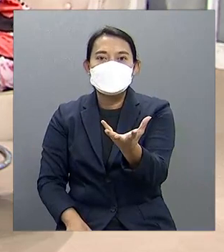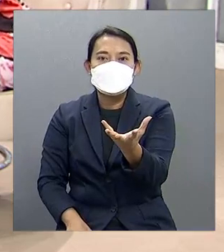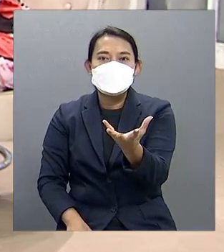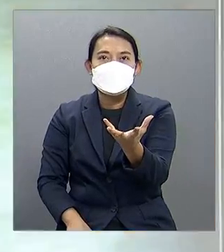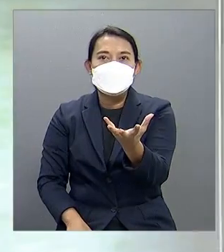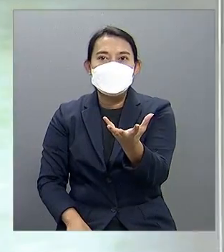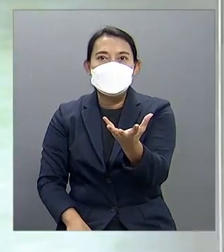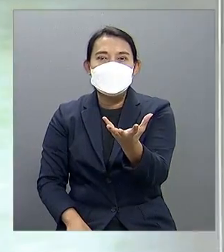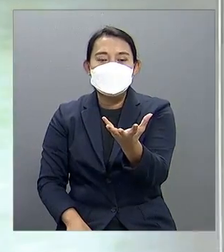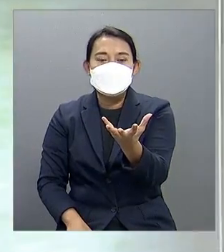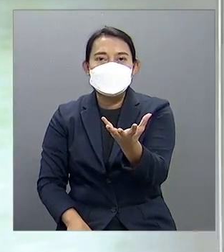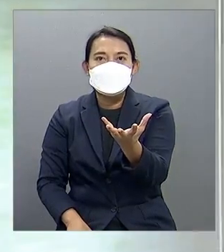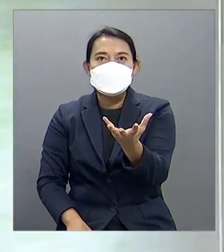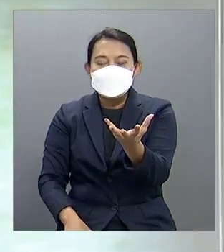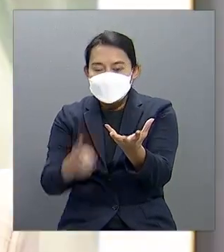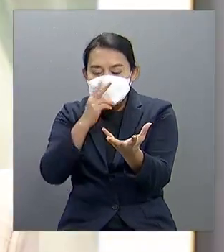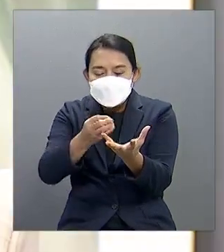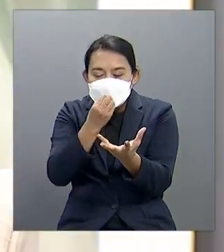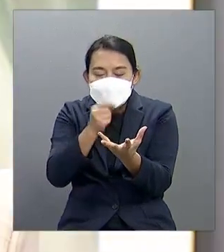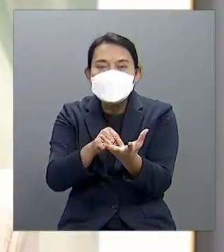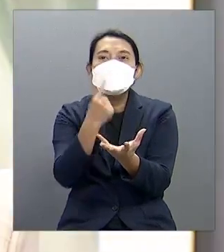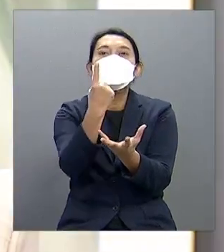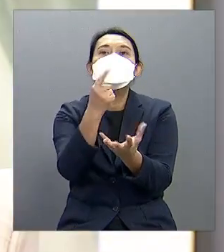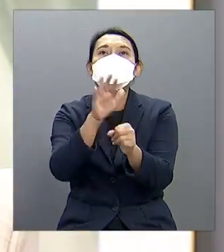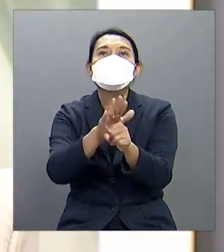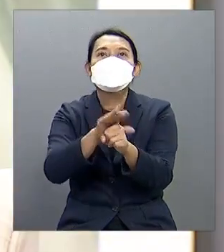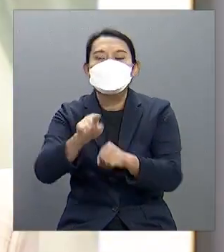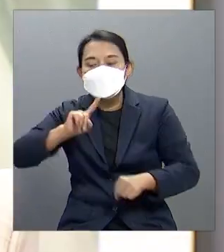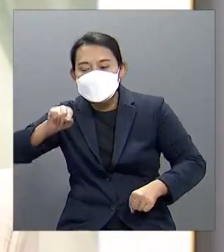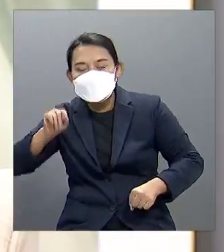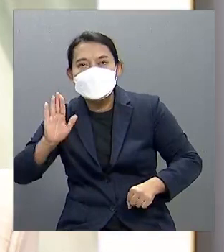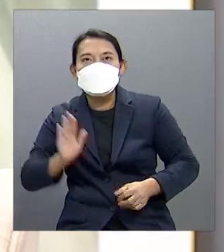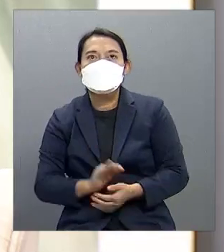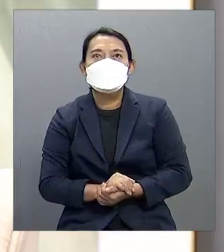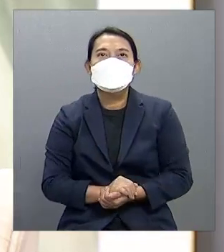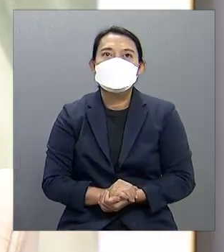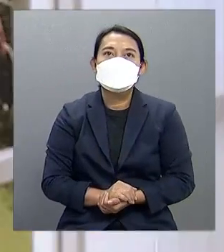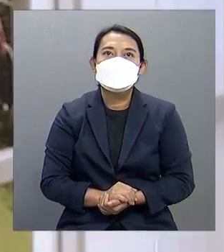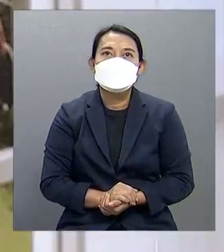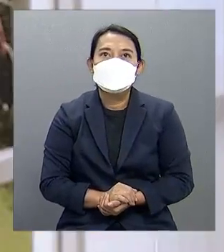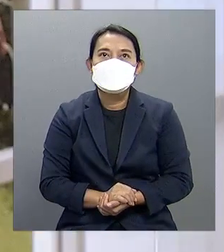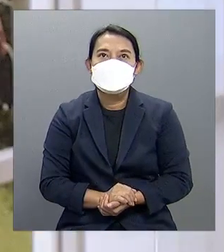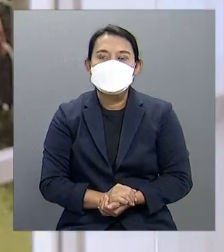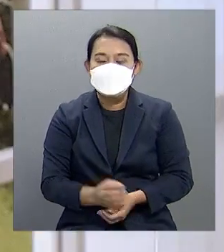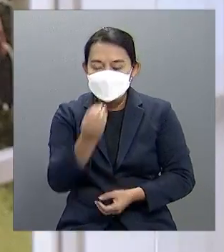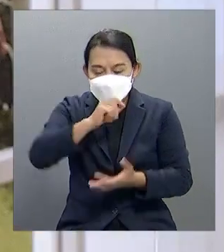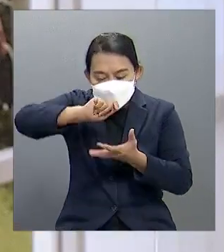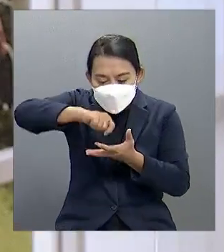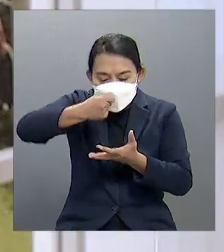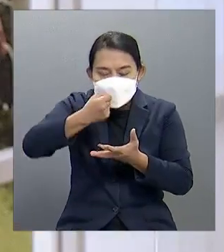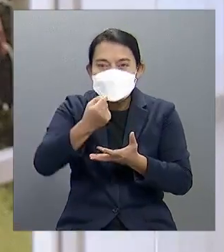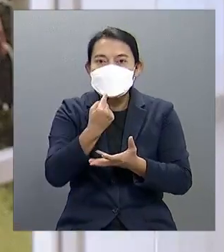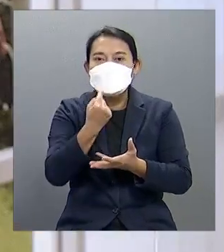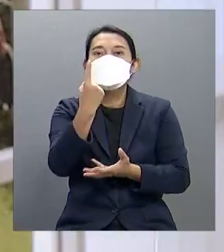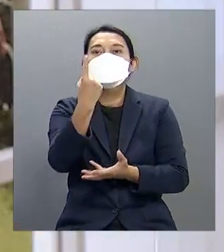าลูกแมวน่าจะกินแค่นั้นชมัยพรโอไม่ต้องถามลืมไปไม่ควรถามชมัยพร ชิมหนึ่งคำ เท่านั้ น เอง นับว่ากินแล้ว แต่สำหรับบางคน